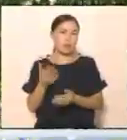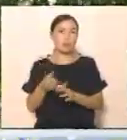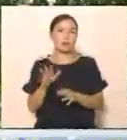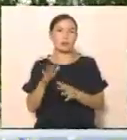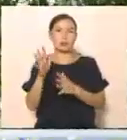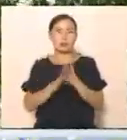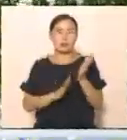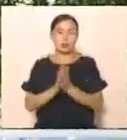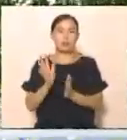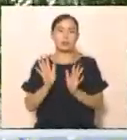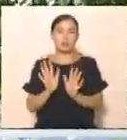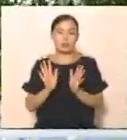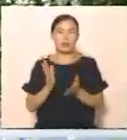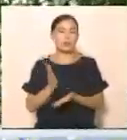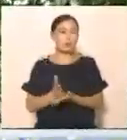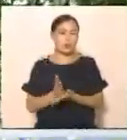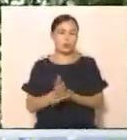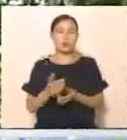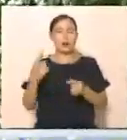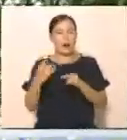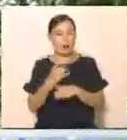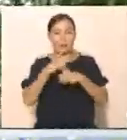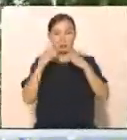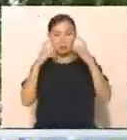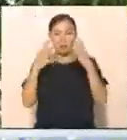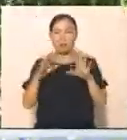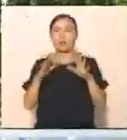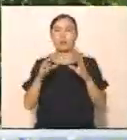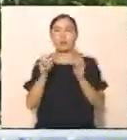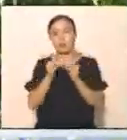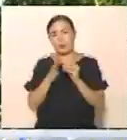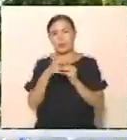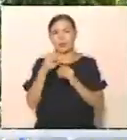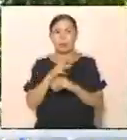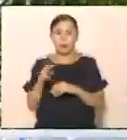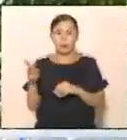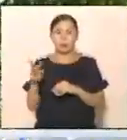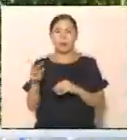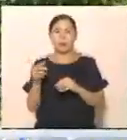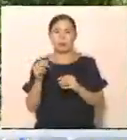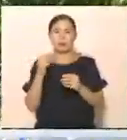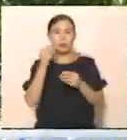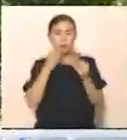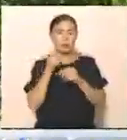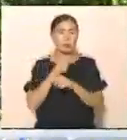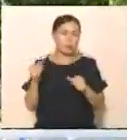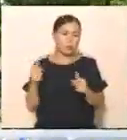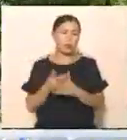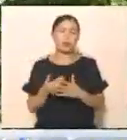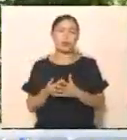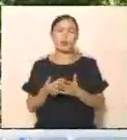сіз қолыңызға жұқтыруыңыз мүмкін. Сондықтан масканы бір кигеннен кейін оны 15-20 минутқа дейін шықпаған дұрыс. Или ауыстыратын кезде